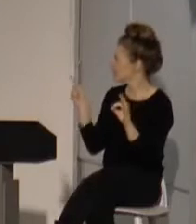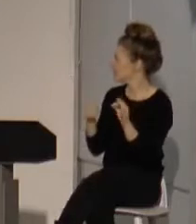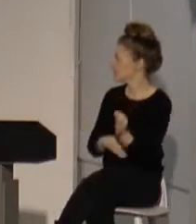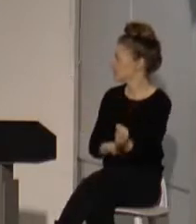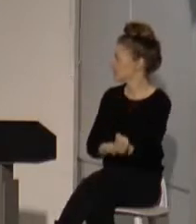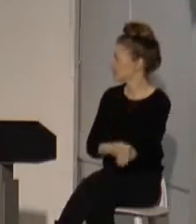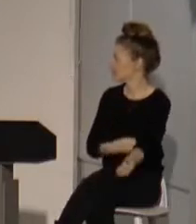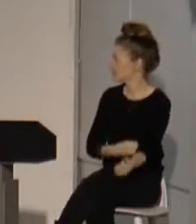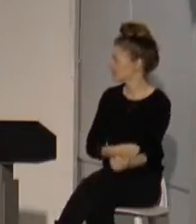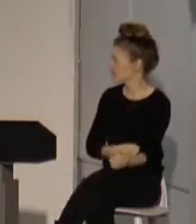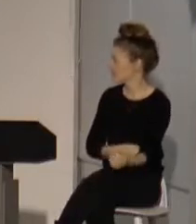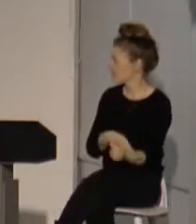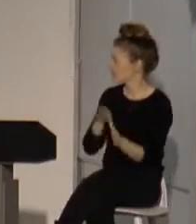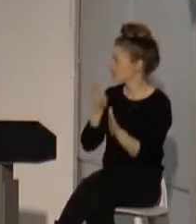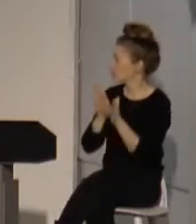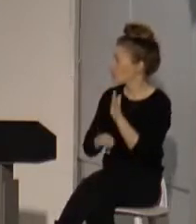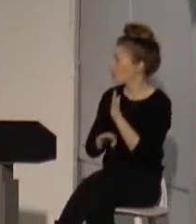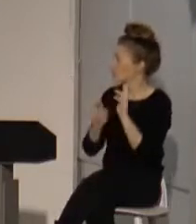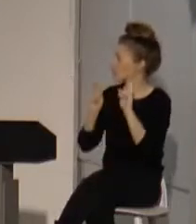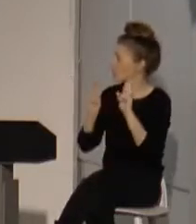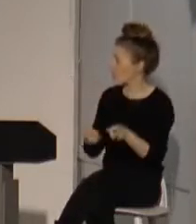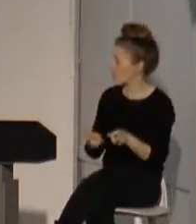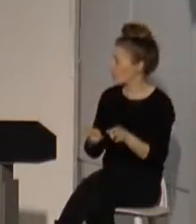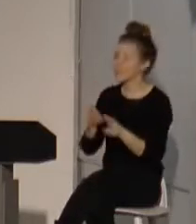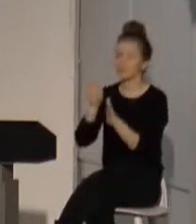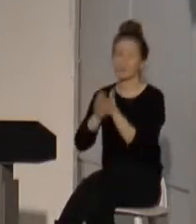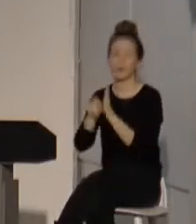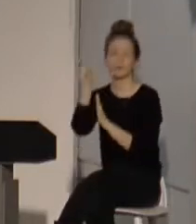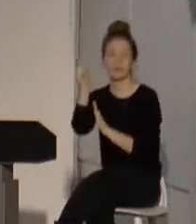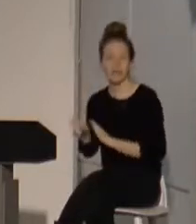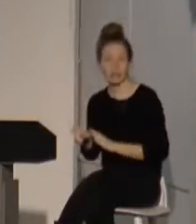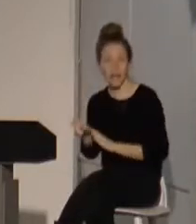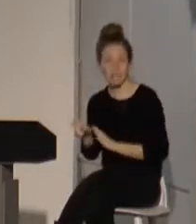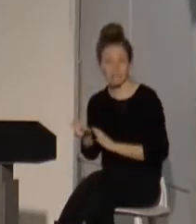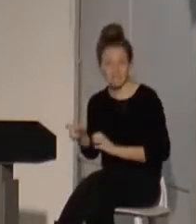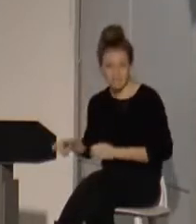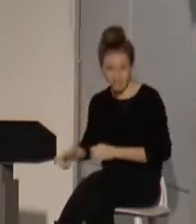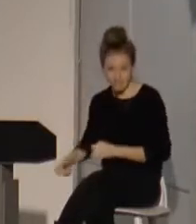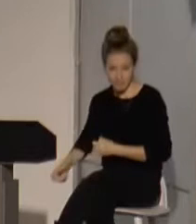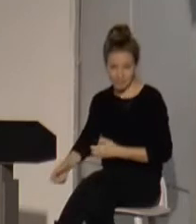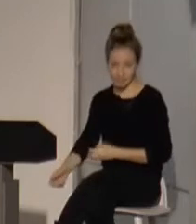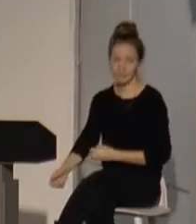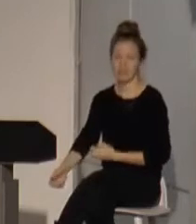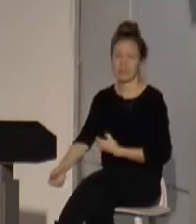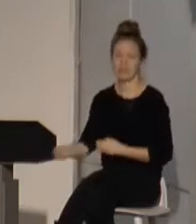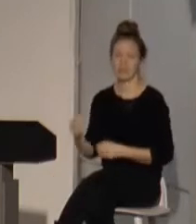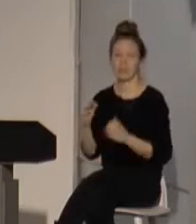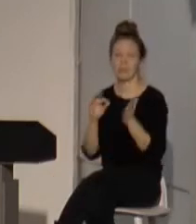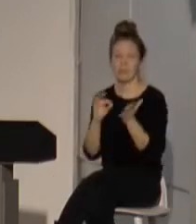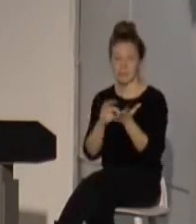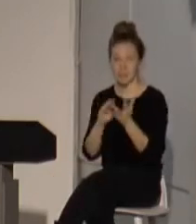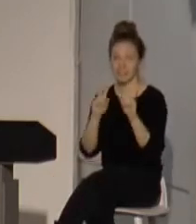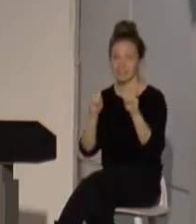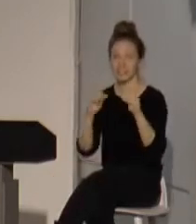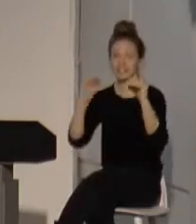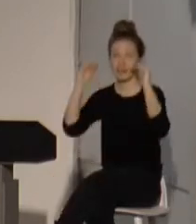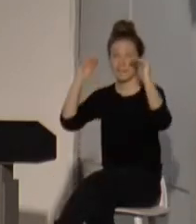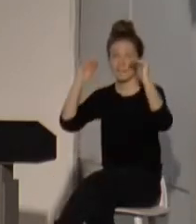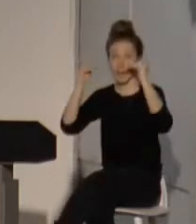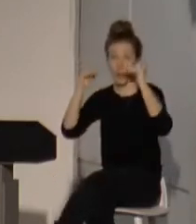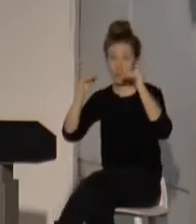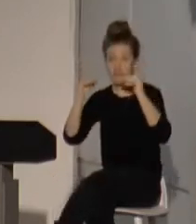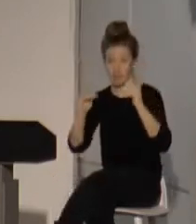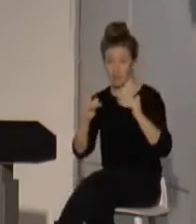ability, the lesser the human being. ברגע שיש פחות ופחות יכולות מאיך שהחברה